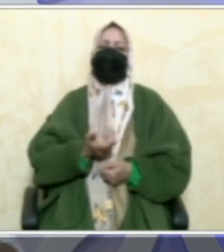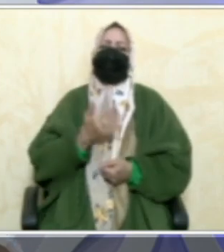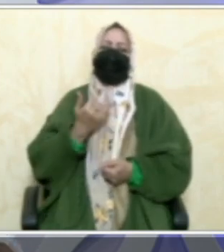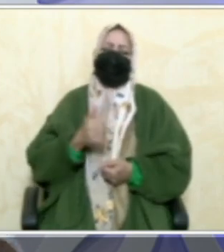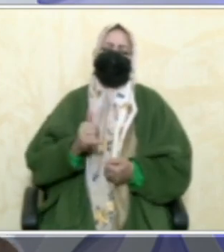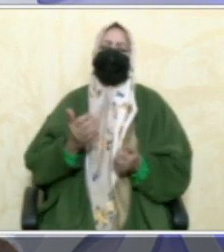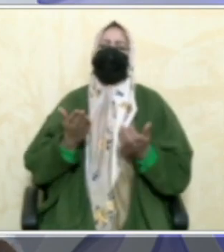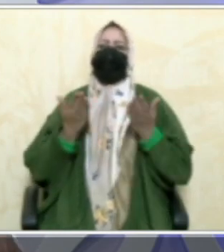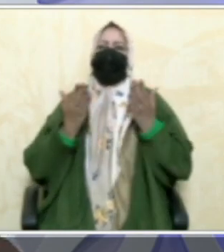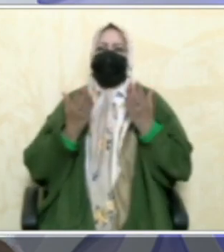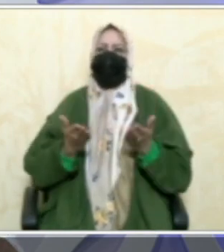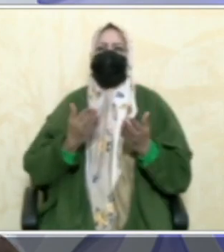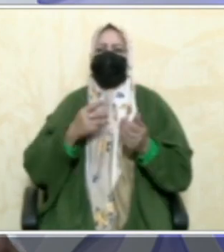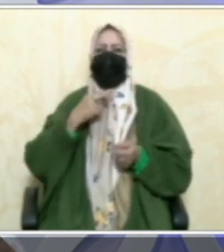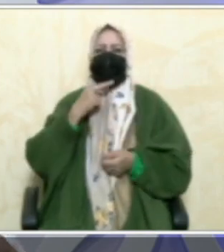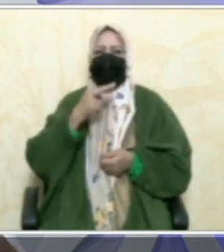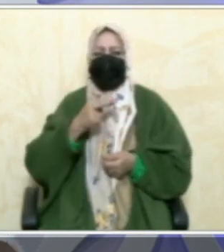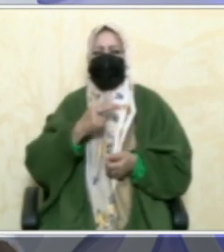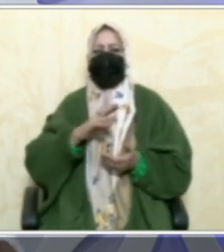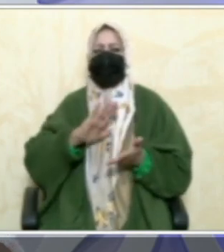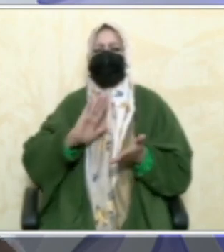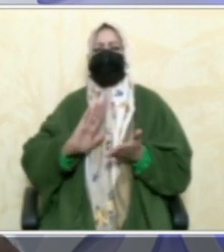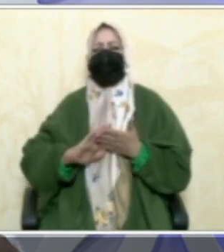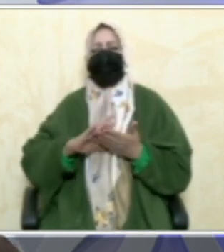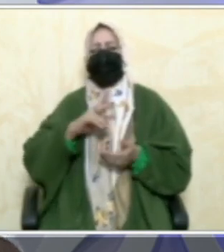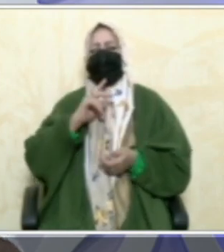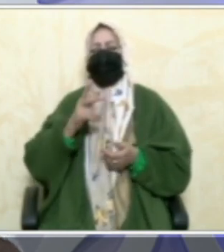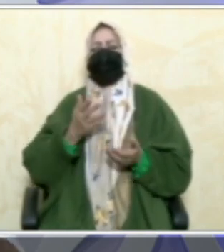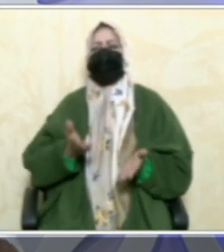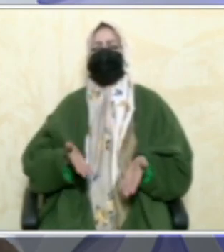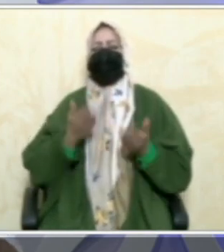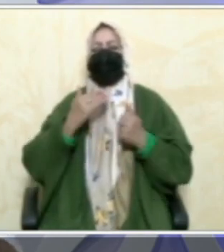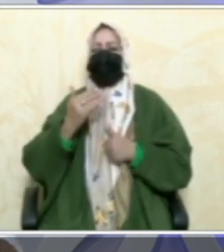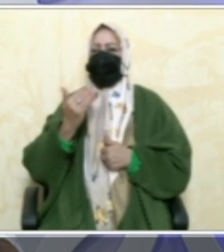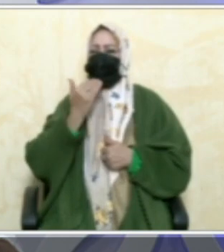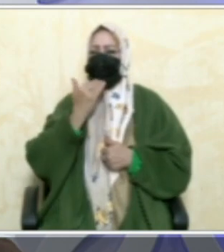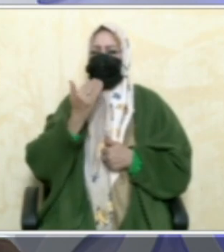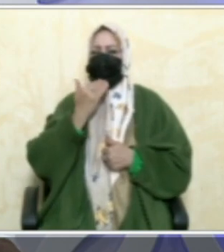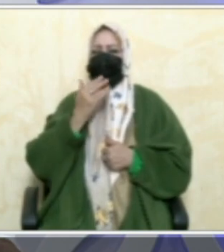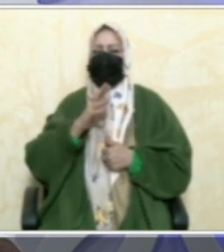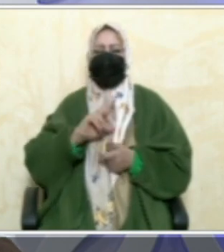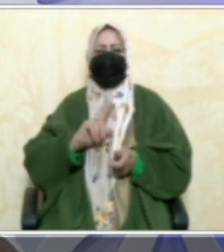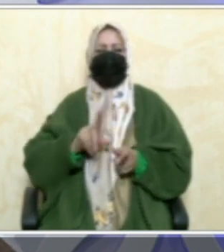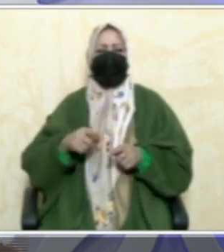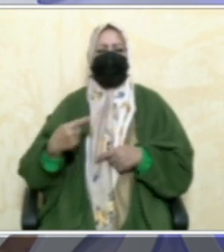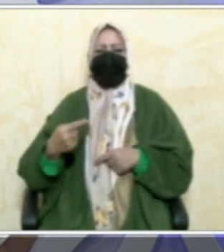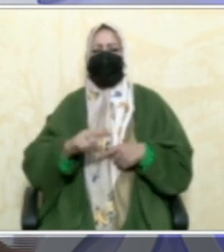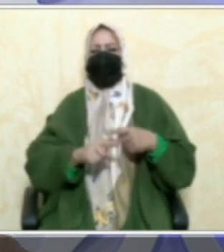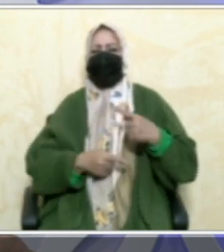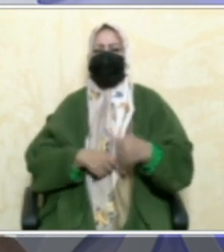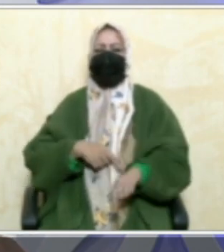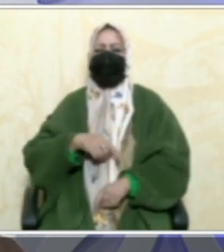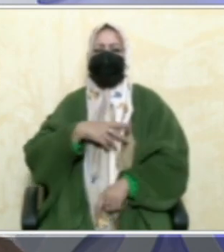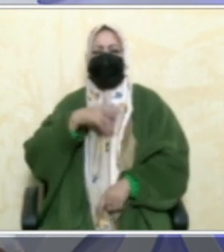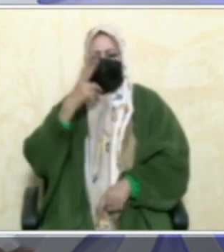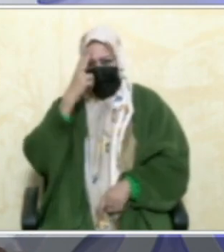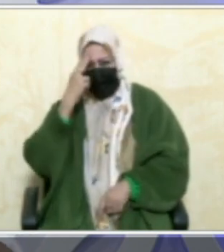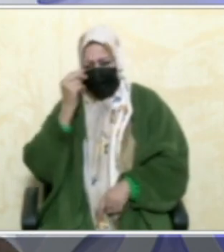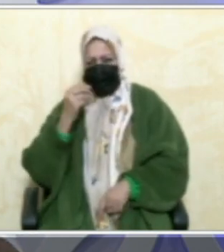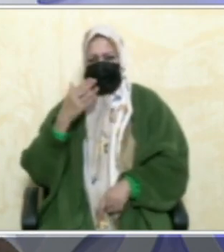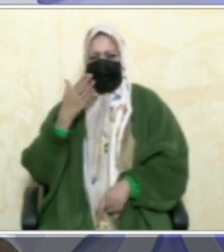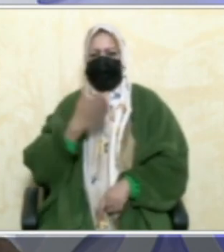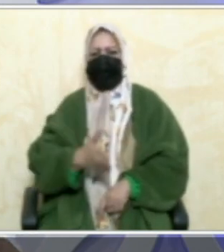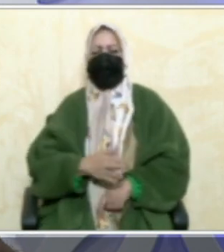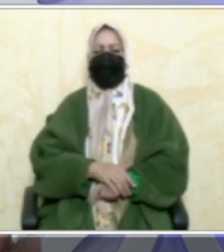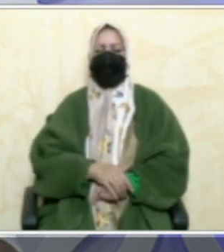بالتعبير على الرفض لهذه الممارسات التي ينتهجها الكيان. كل ذلك قد